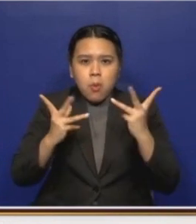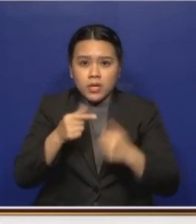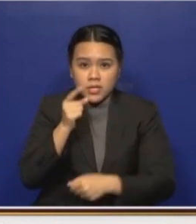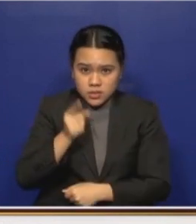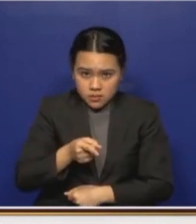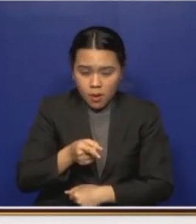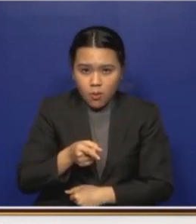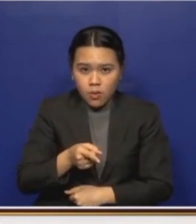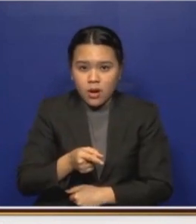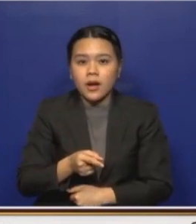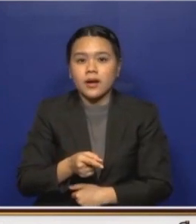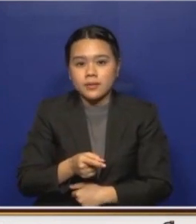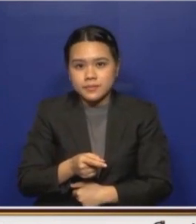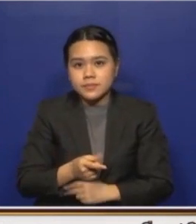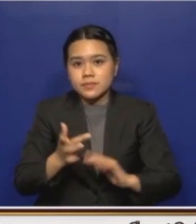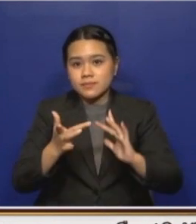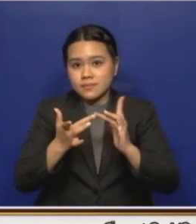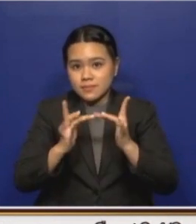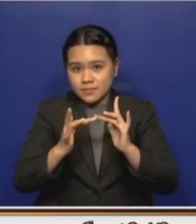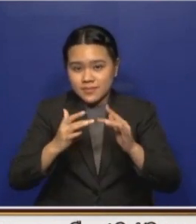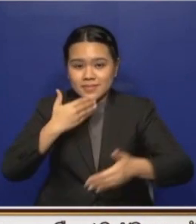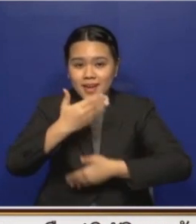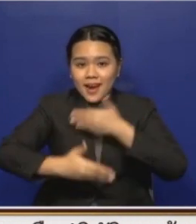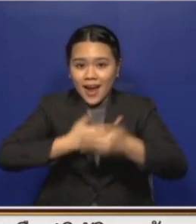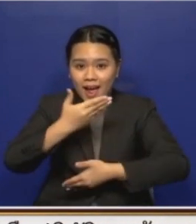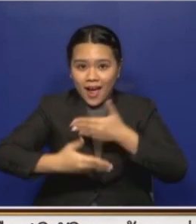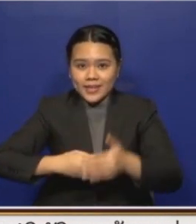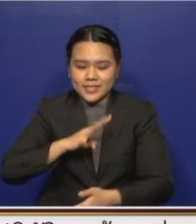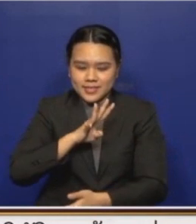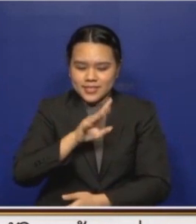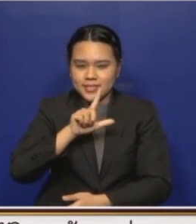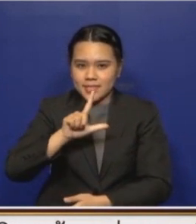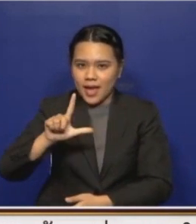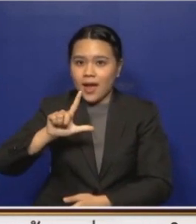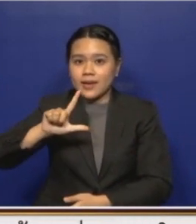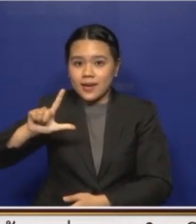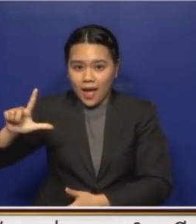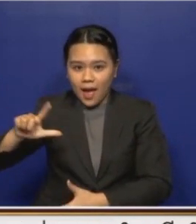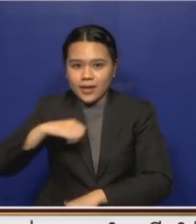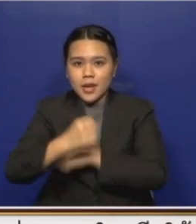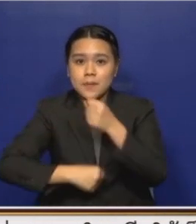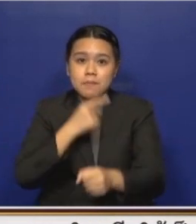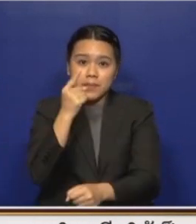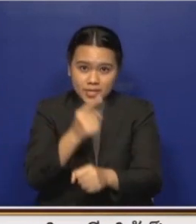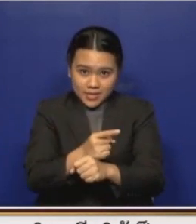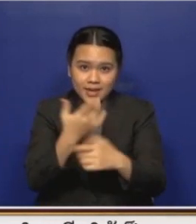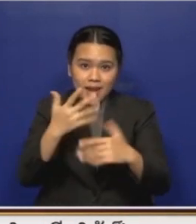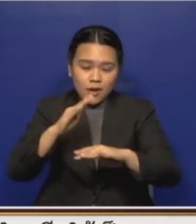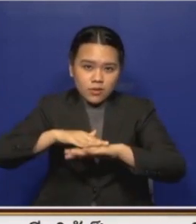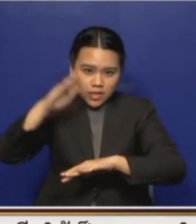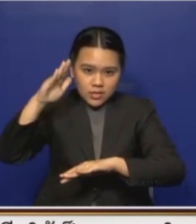านต่อปีและเกินกว่านะไทยเสียหายอะไรอย่าเพิ่งเปลี่ยนนะฮะตรงนี้ต้องอธิบายเล็กน้อยฮะ